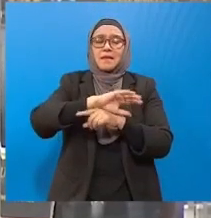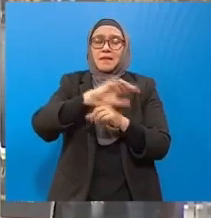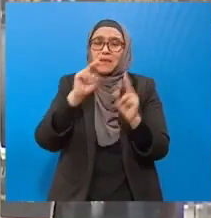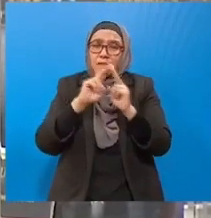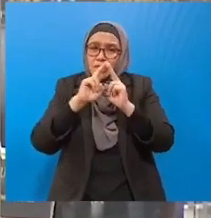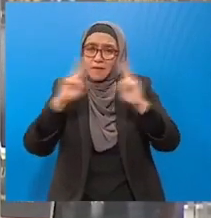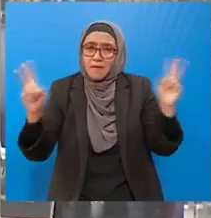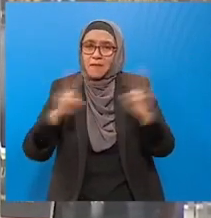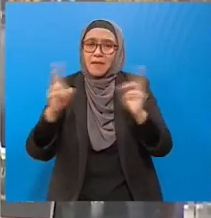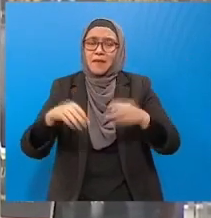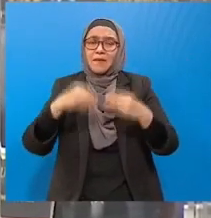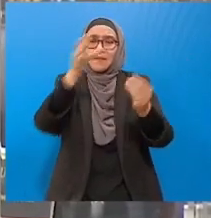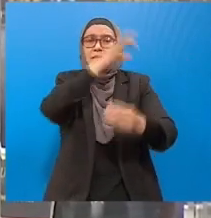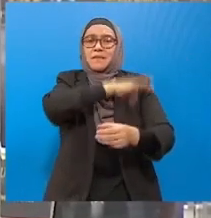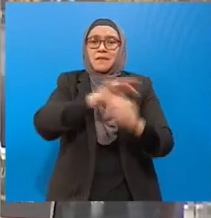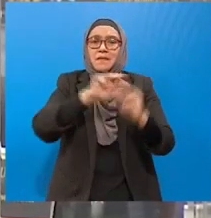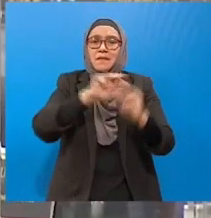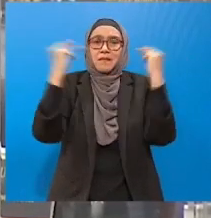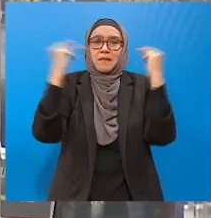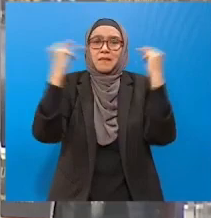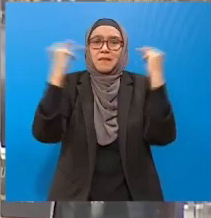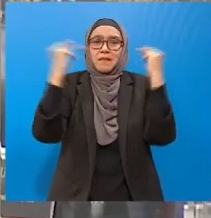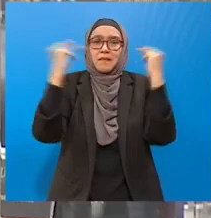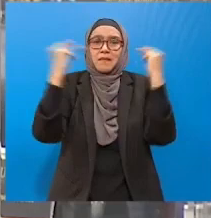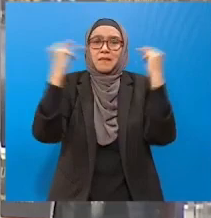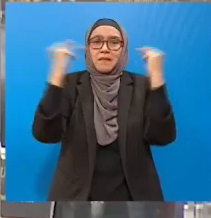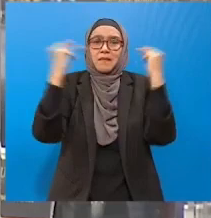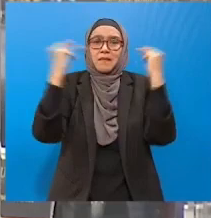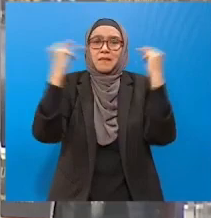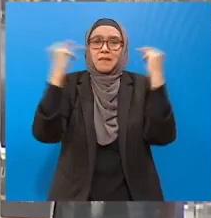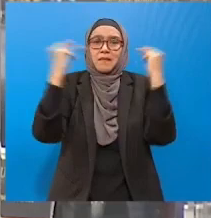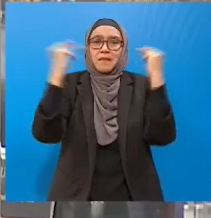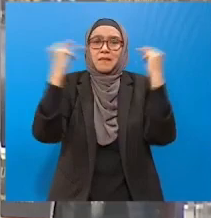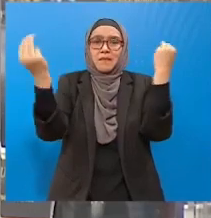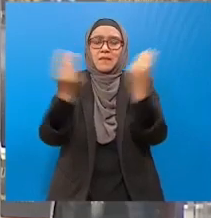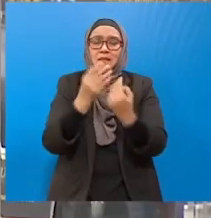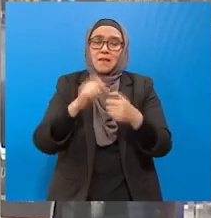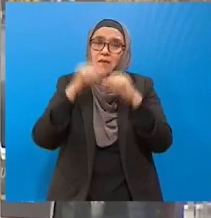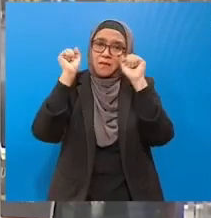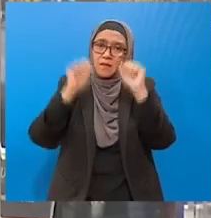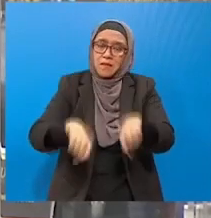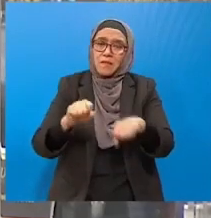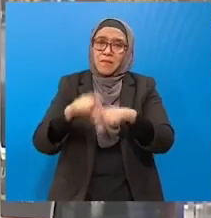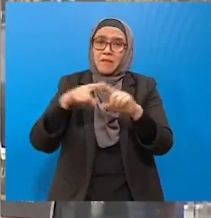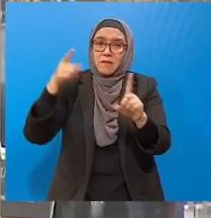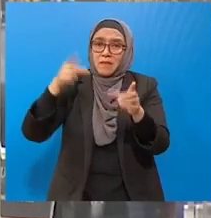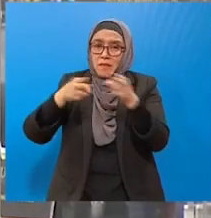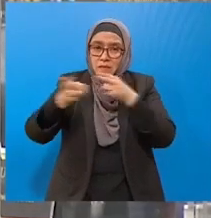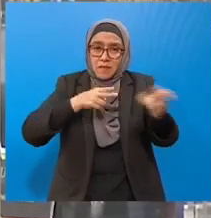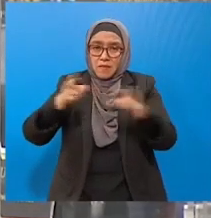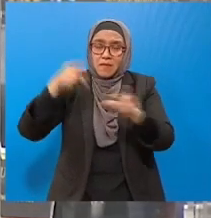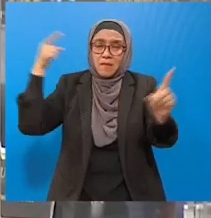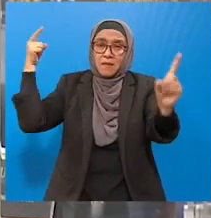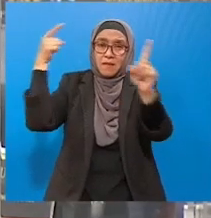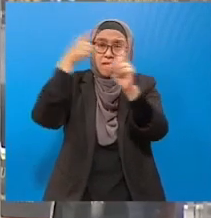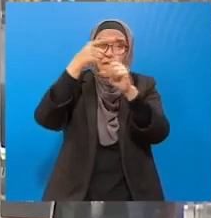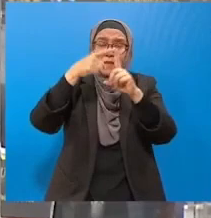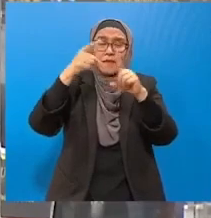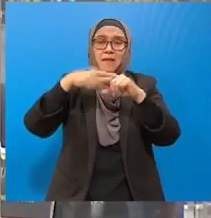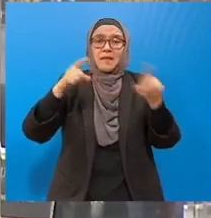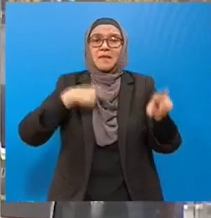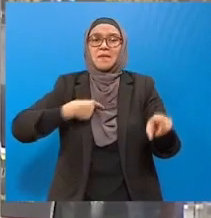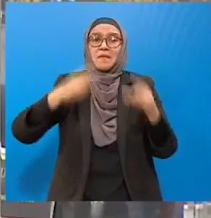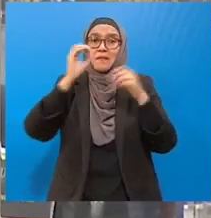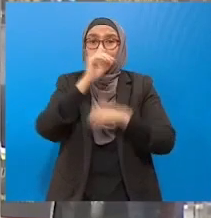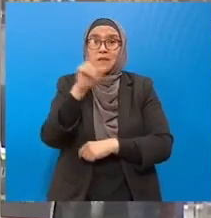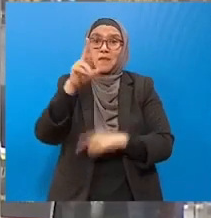karaoke begitu juga inisiatif perjuanganmu dimakan Oke yuk yang cemerlang Mandiri dan